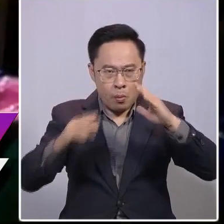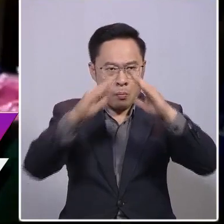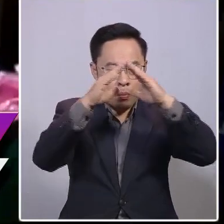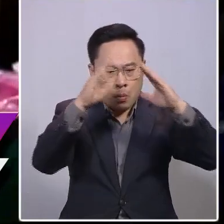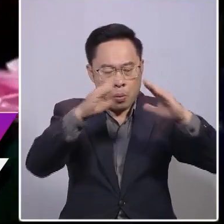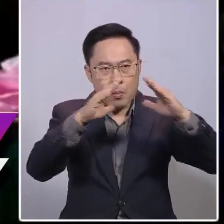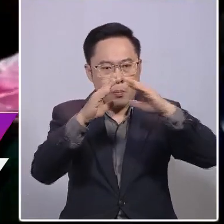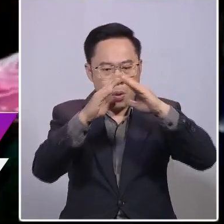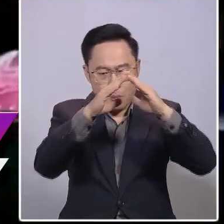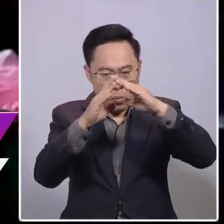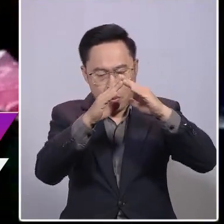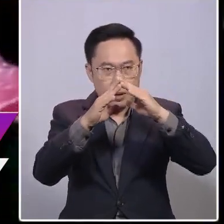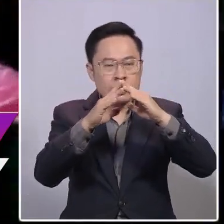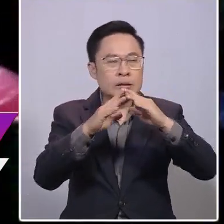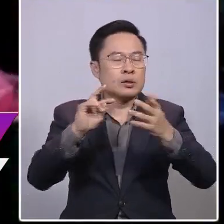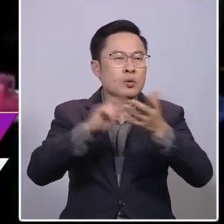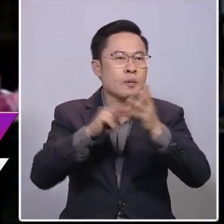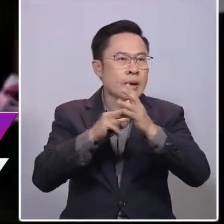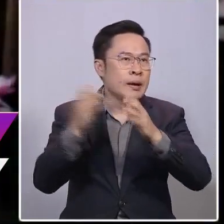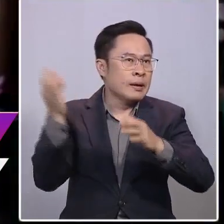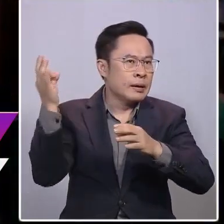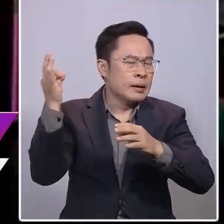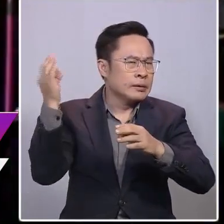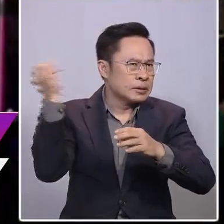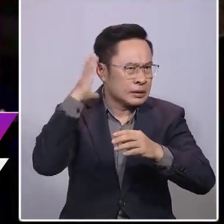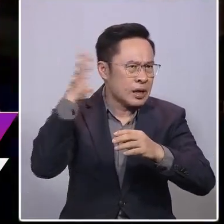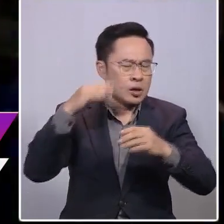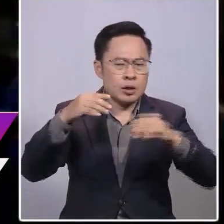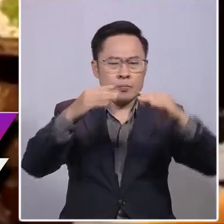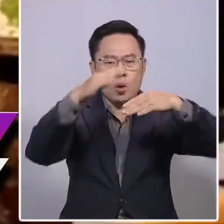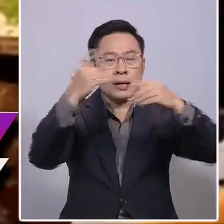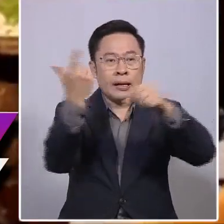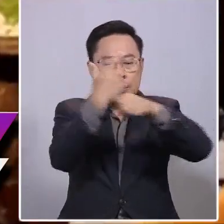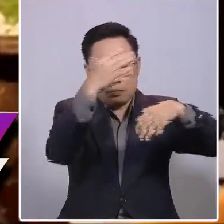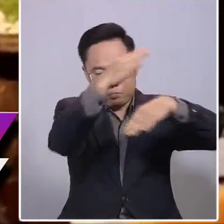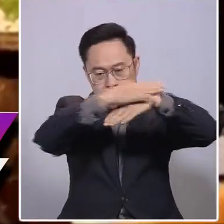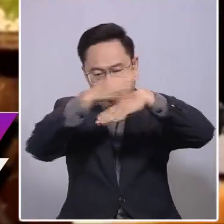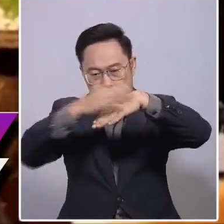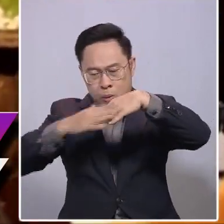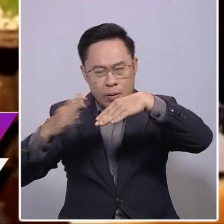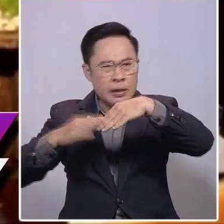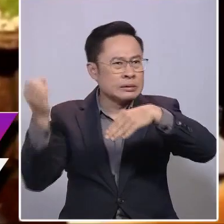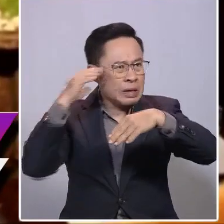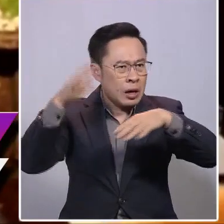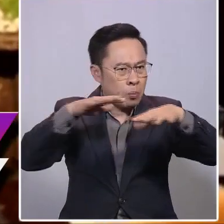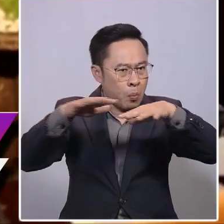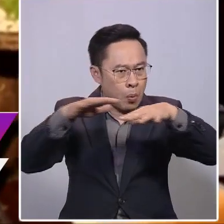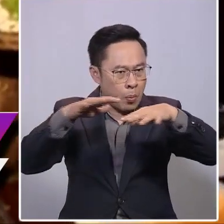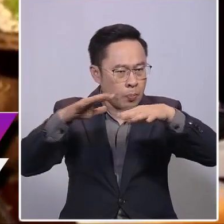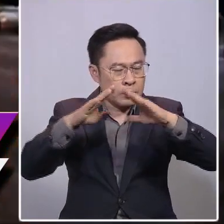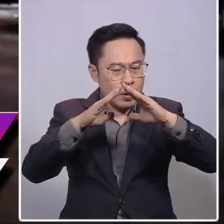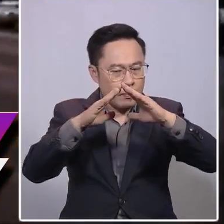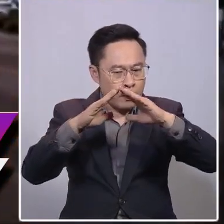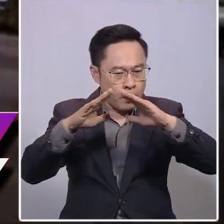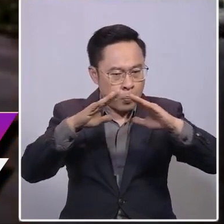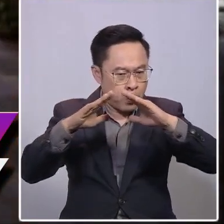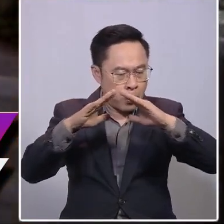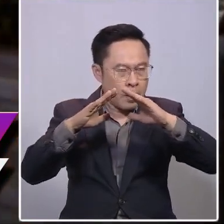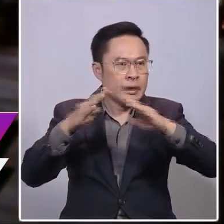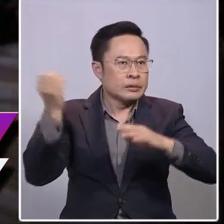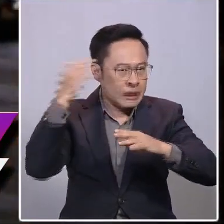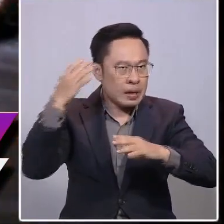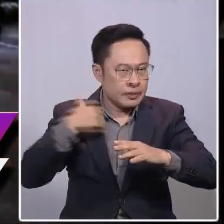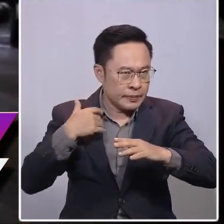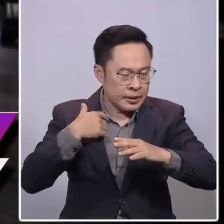กับกุบกับเลยอ่ะหลังคาเป็นโดยเฉพาะหลังคาที่เป็นแบบสังกะสีอ่ะ มันก็เสียงดัง มันจะดังสั่นสะเทือนดังมากๆเลยนะครับ